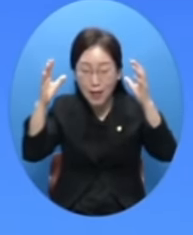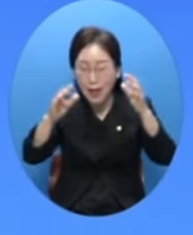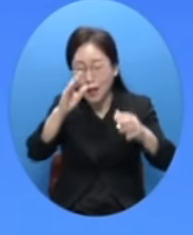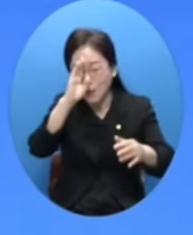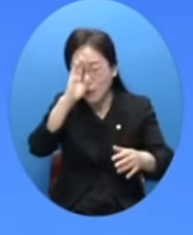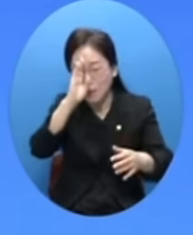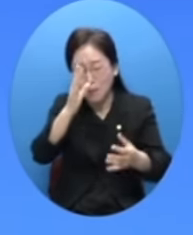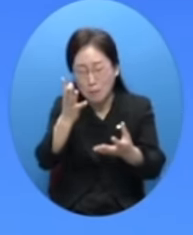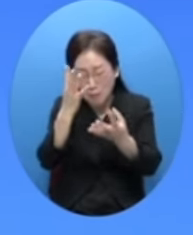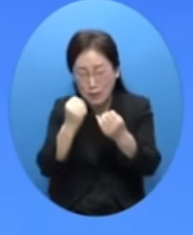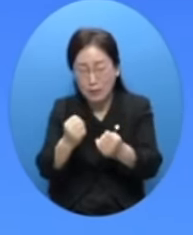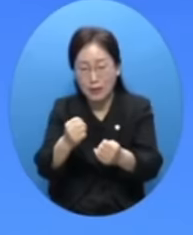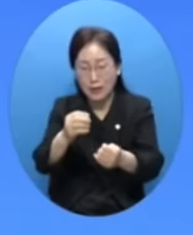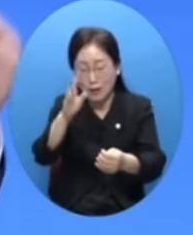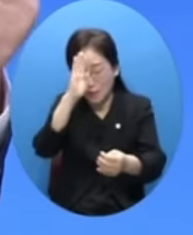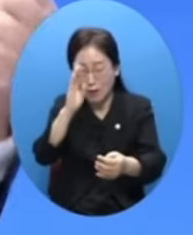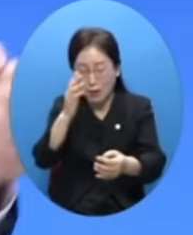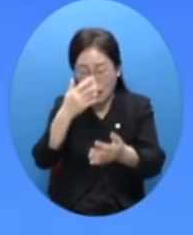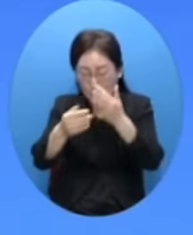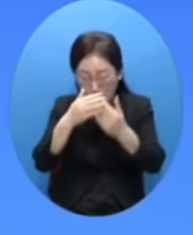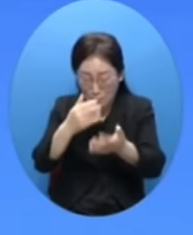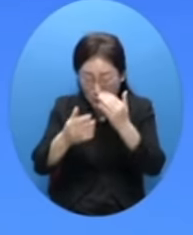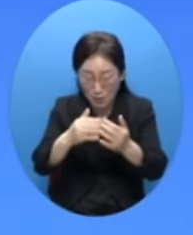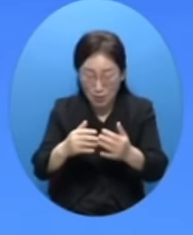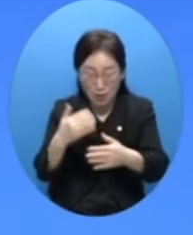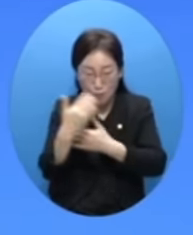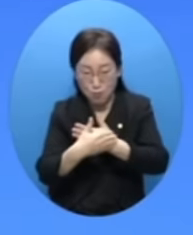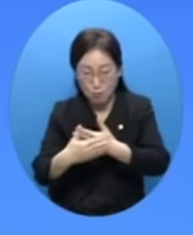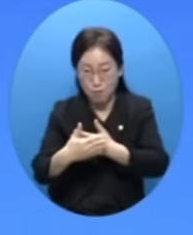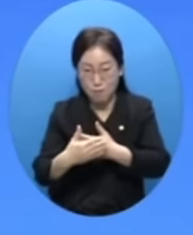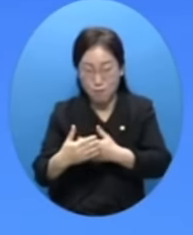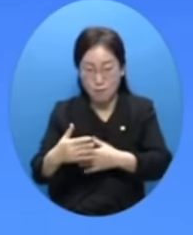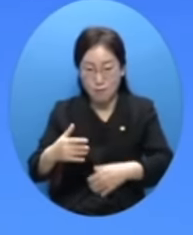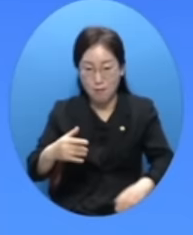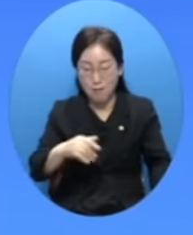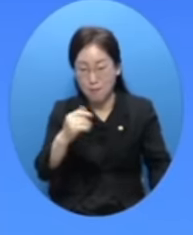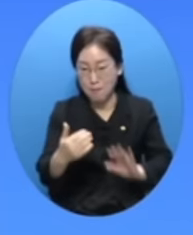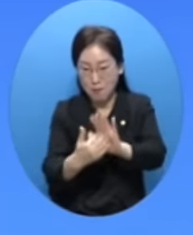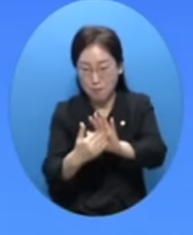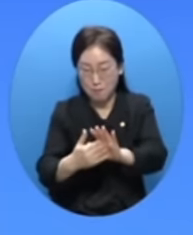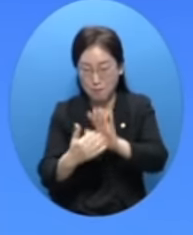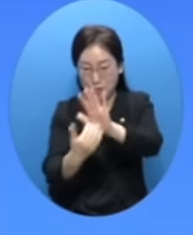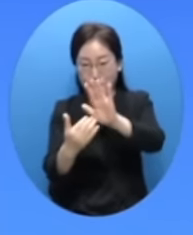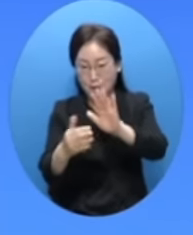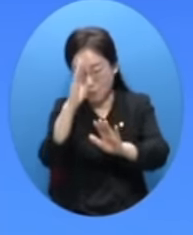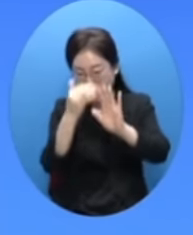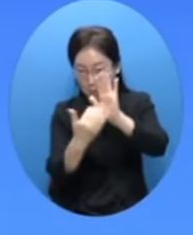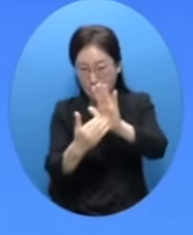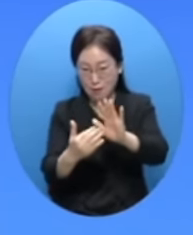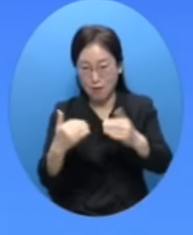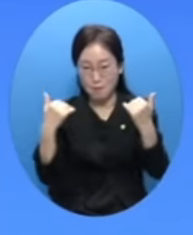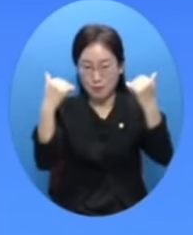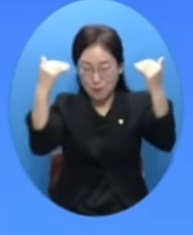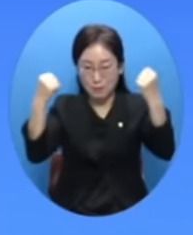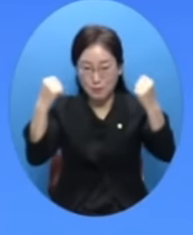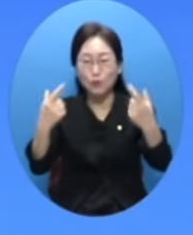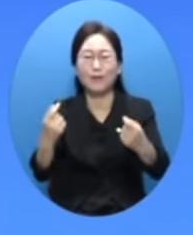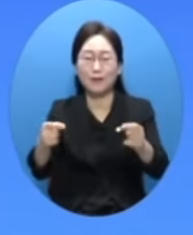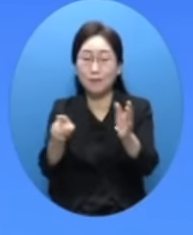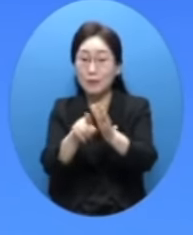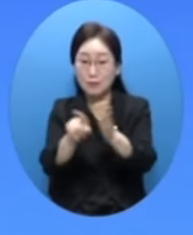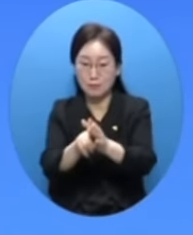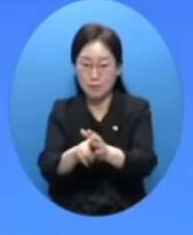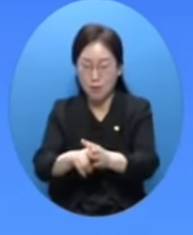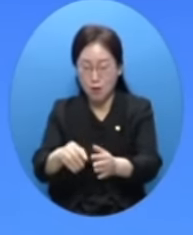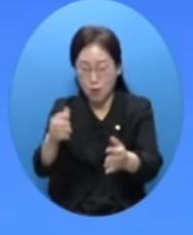잔병치레하면서 몸에 면역력도 생기고 건강하게 자라나듯이 신앙도 크고 작은 많은 고난을 통해서 믿음이 성숙하게